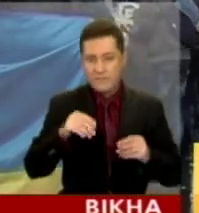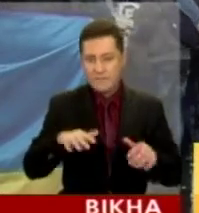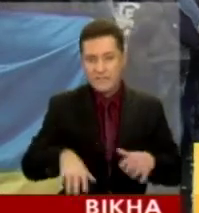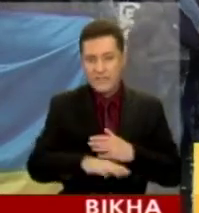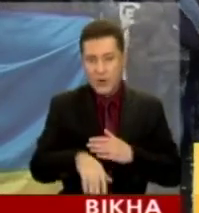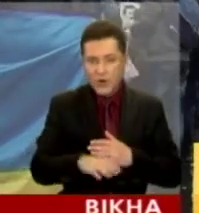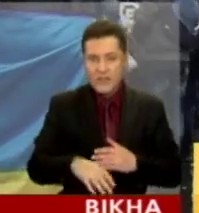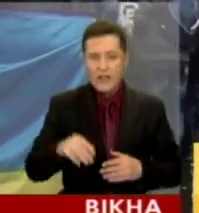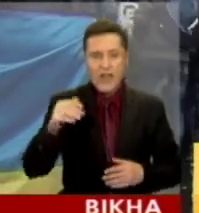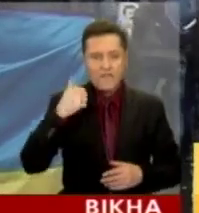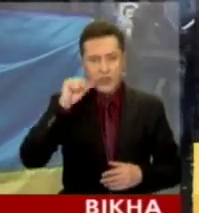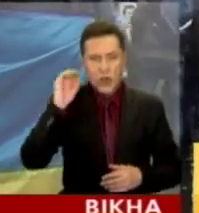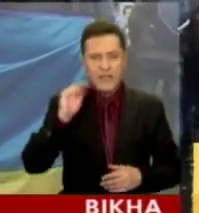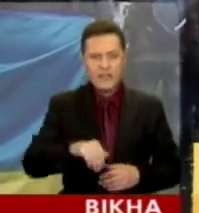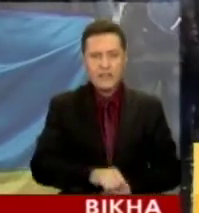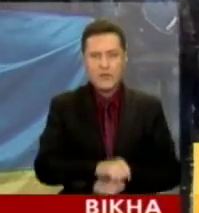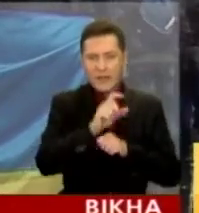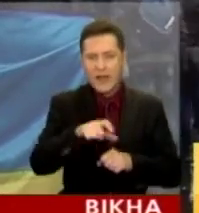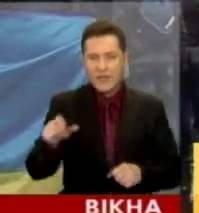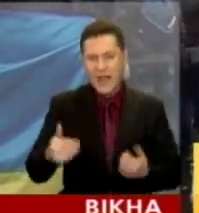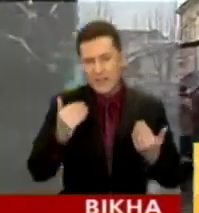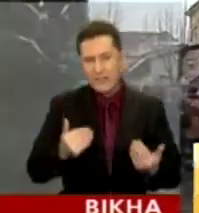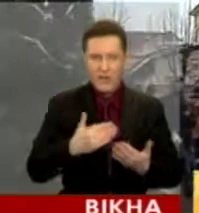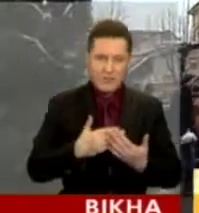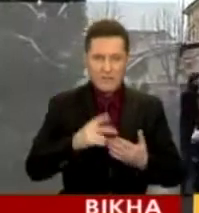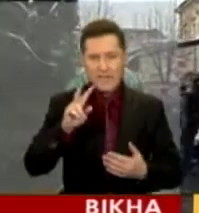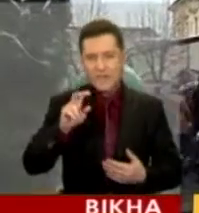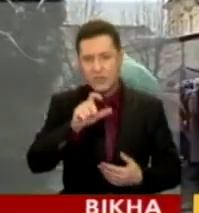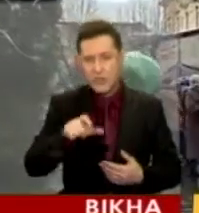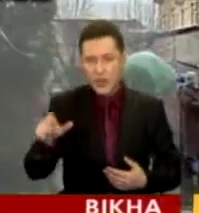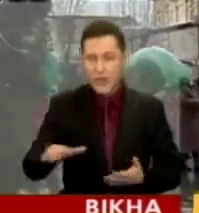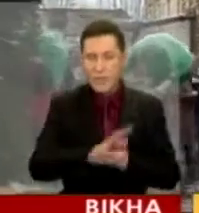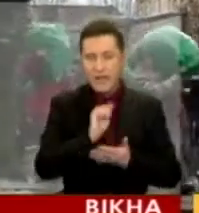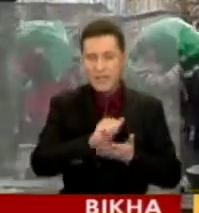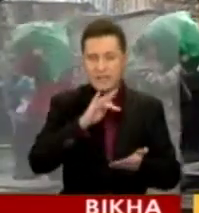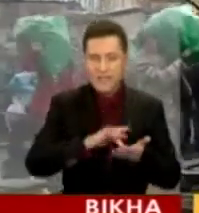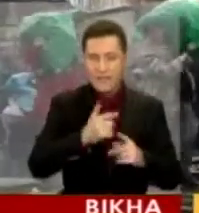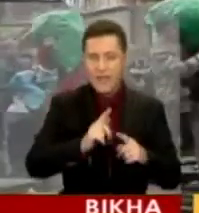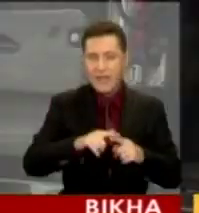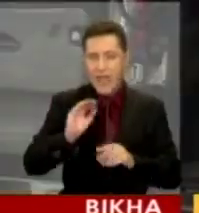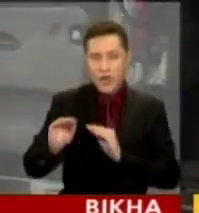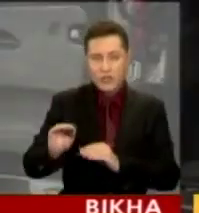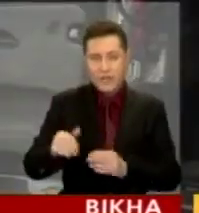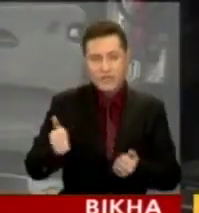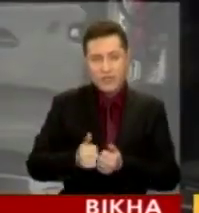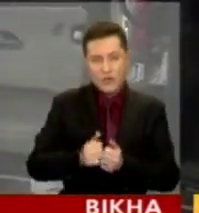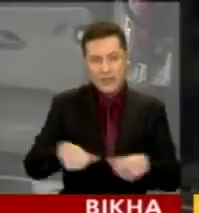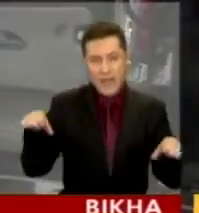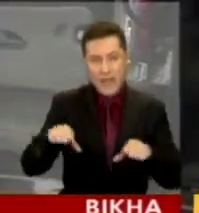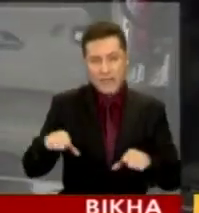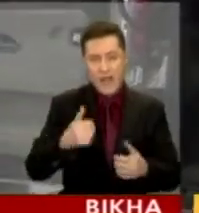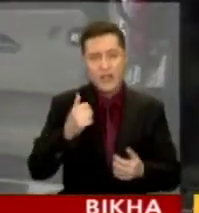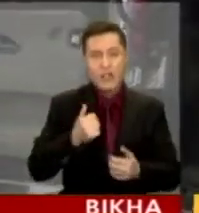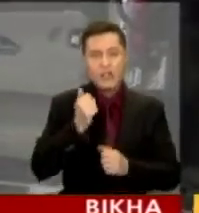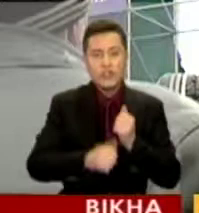стояли тисячі мітингарів. Сьогодні заледве 200. Навіть прес-центр Майдану, який розташувався у сусідній кав'ярні і щодня